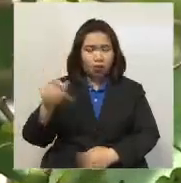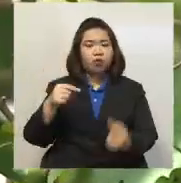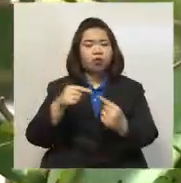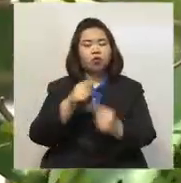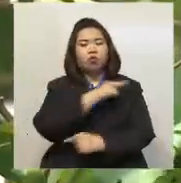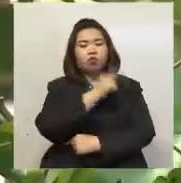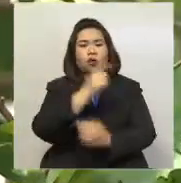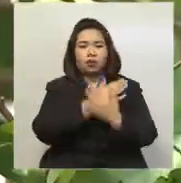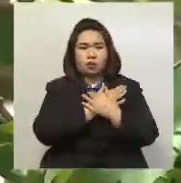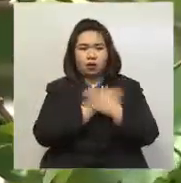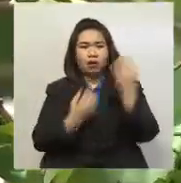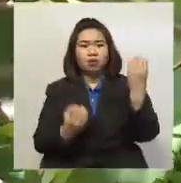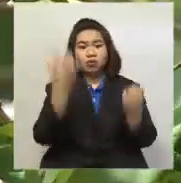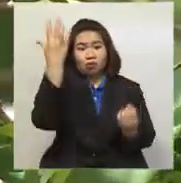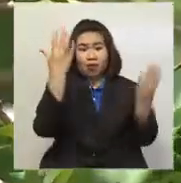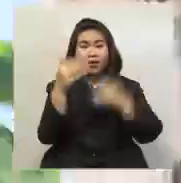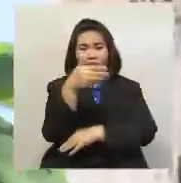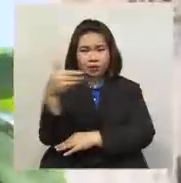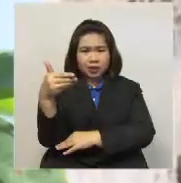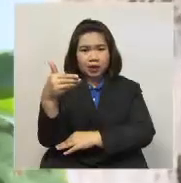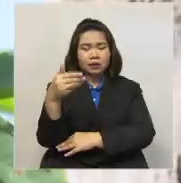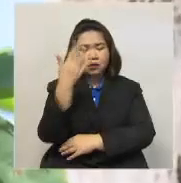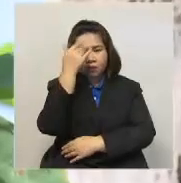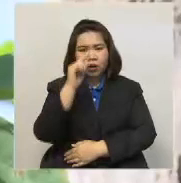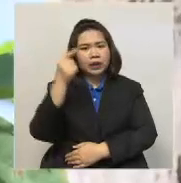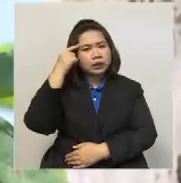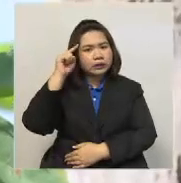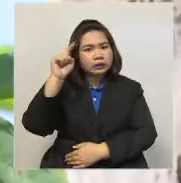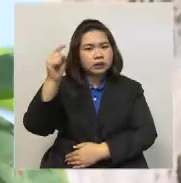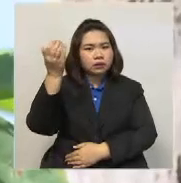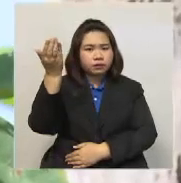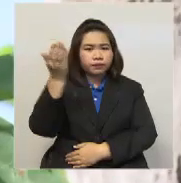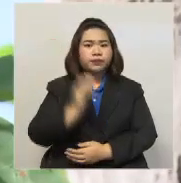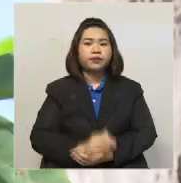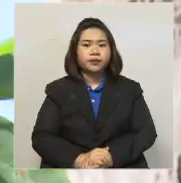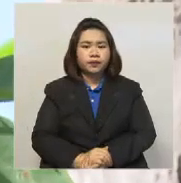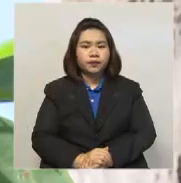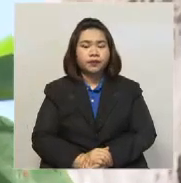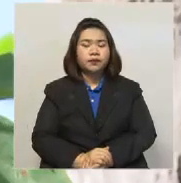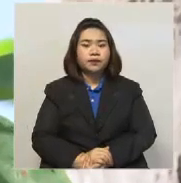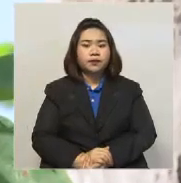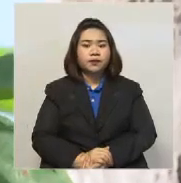ป็นวันรักต้นไม้ประจำปีของชาติเพื่อน้อมรำลึกในพระมหากรุณาธิคุณ